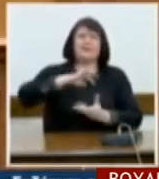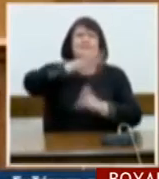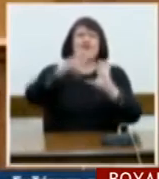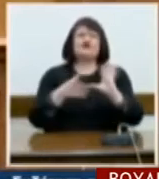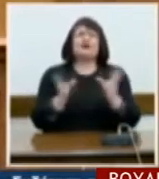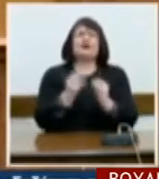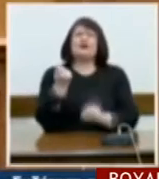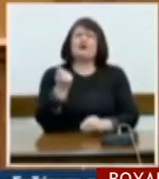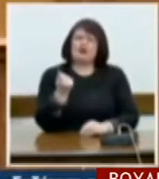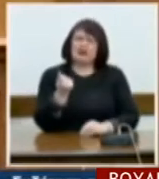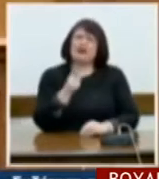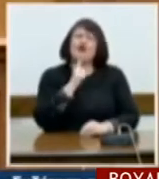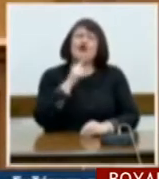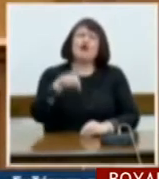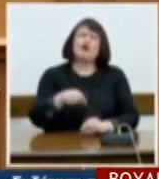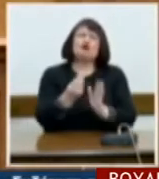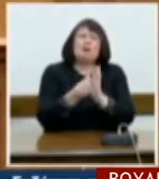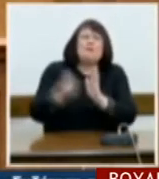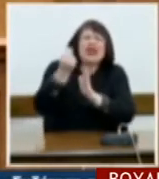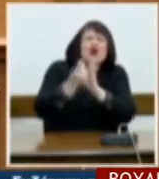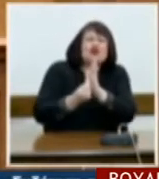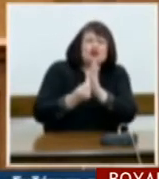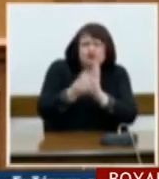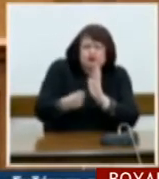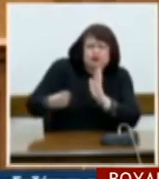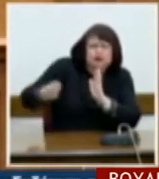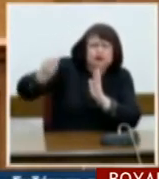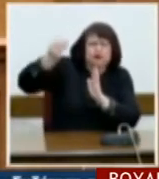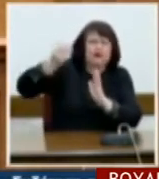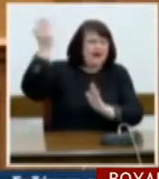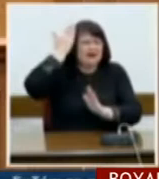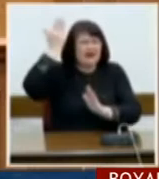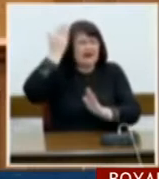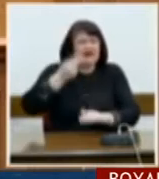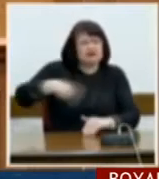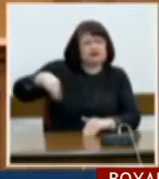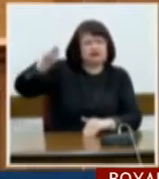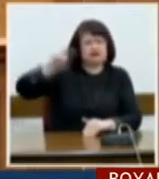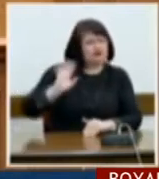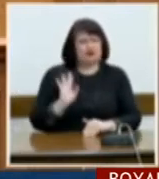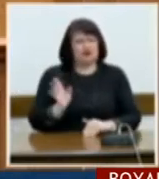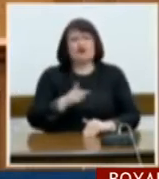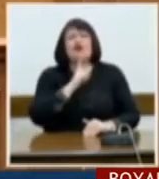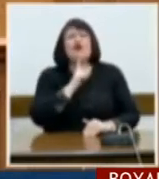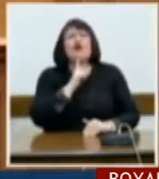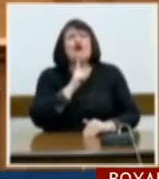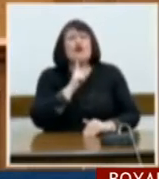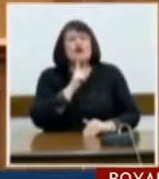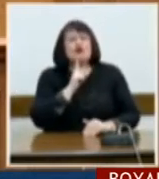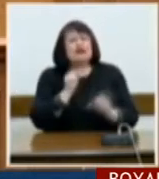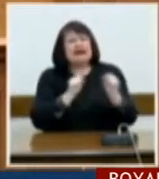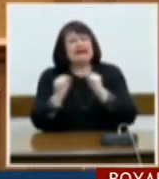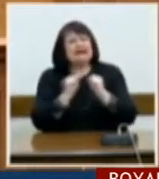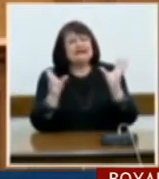τέτοιες πληθωριστικές τάσεις. Αντίστοιχο φαινόμενο παρατηρήθηκε και στην χρηματοπιστωτική κρίση